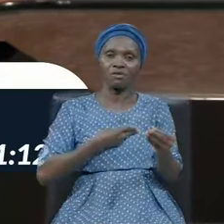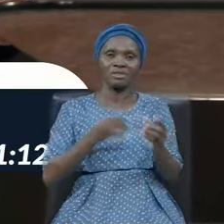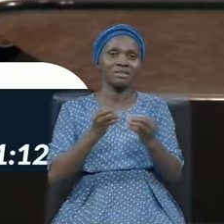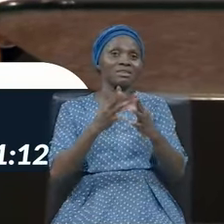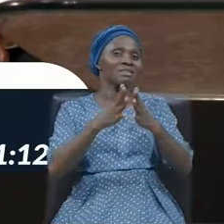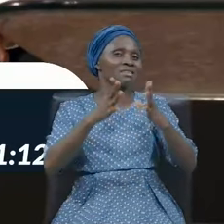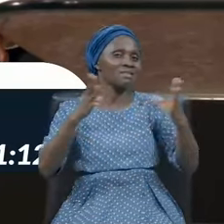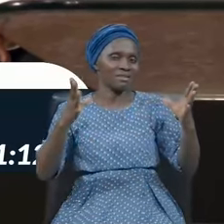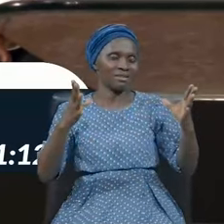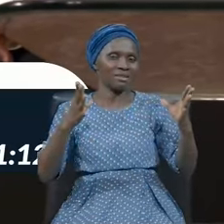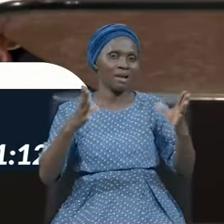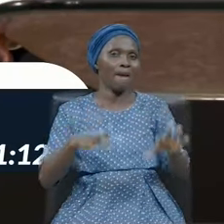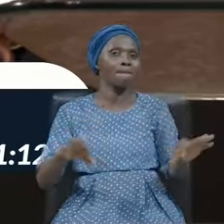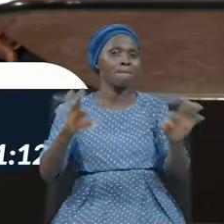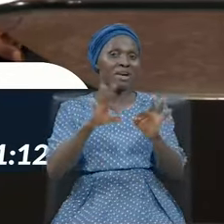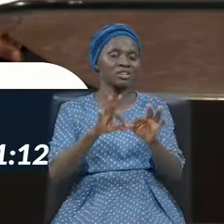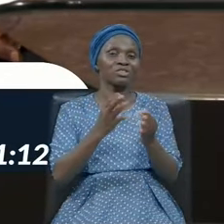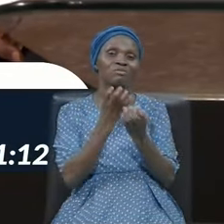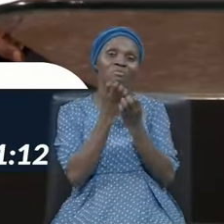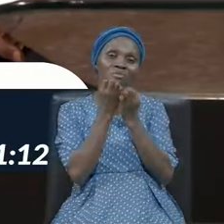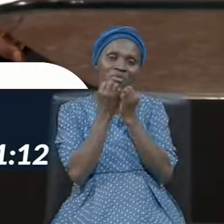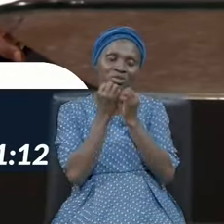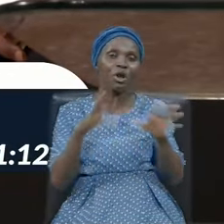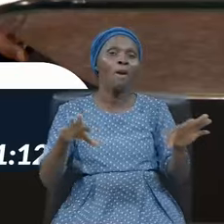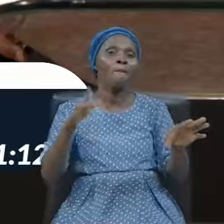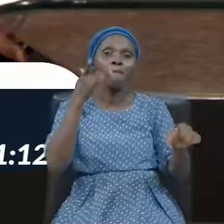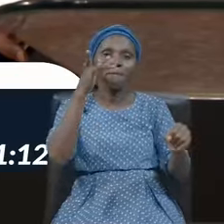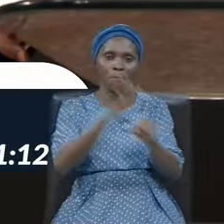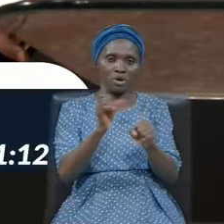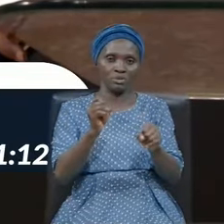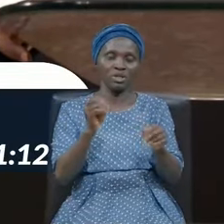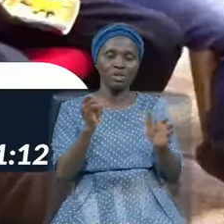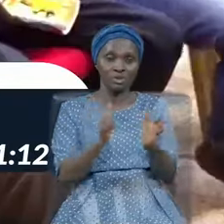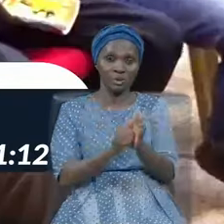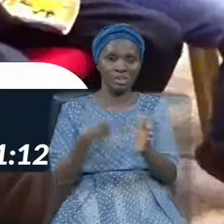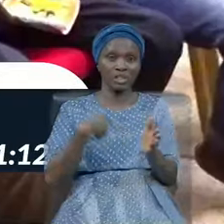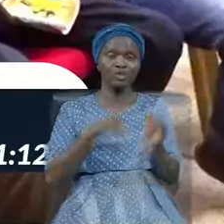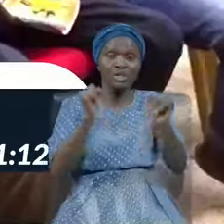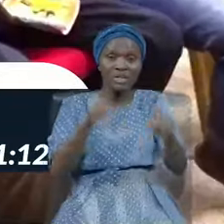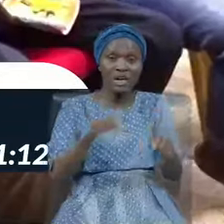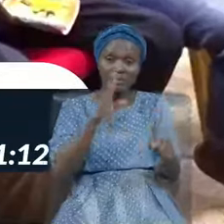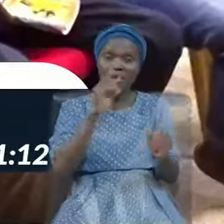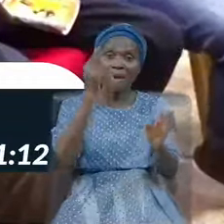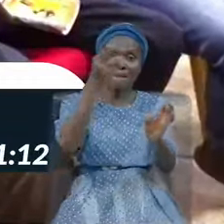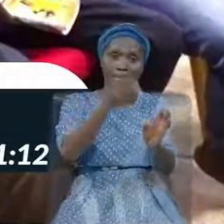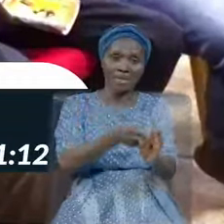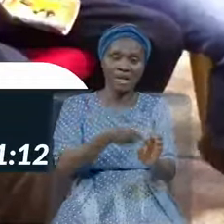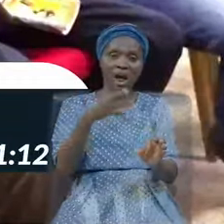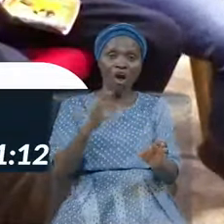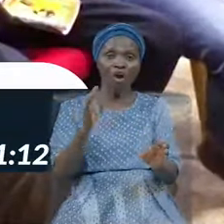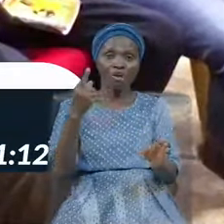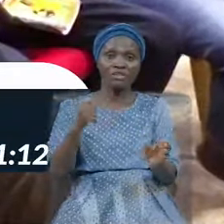la plus précieuse promesse, afin que par elle vous deveniez participants de la nature